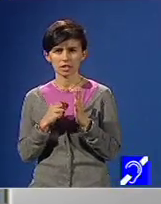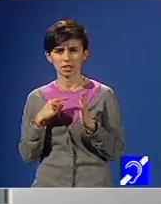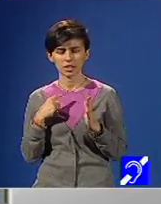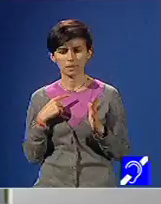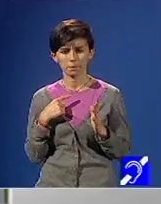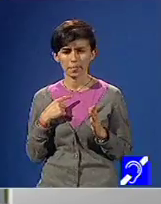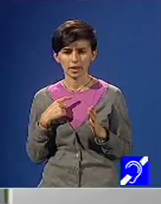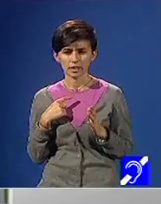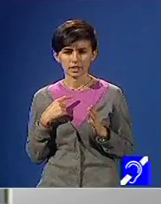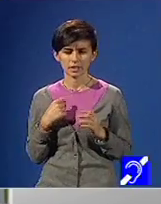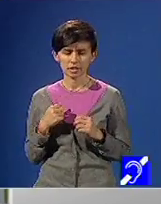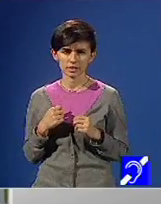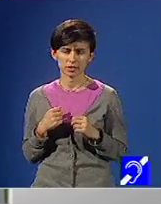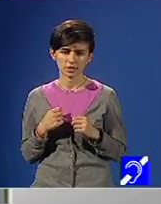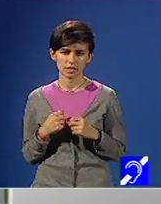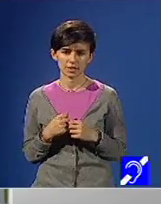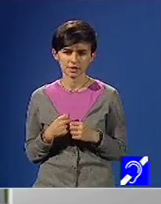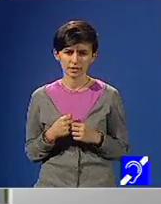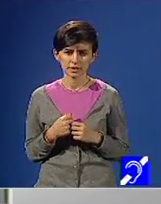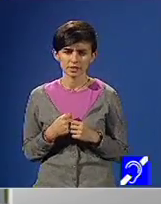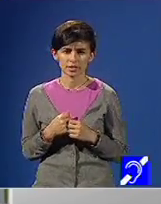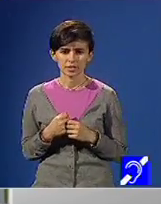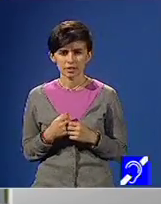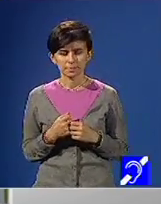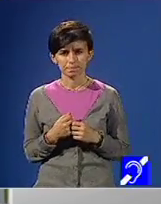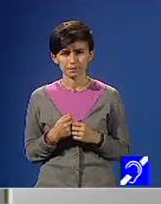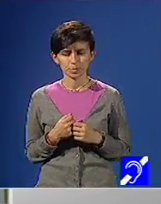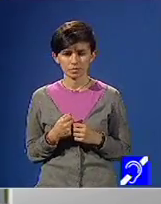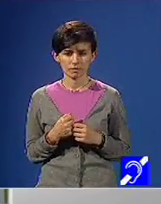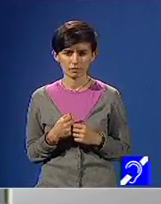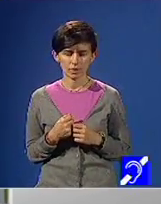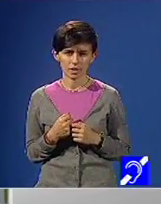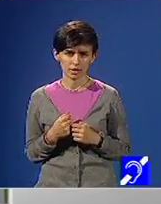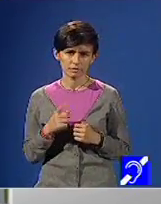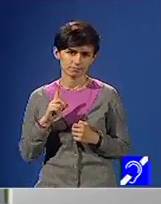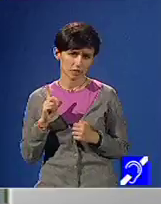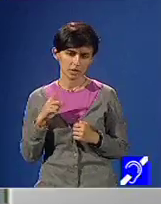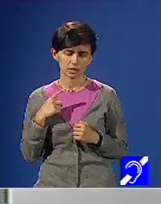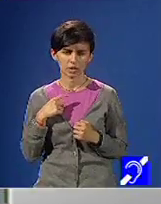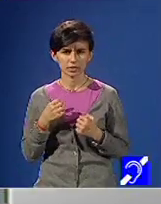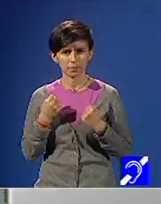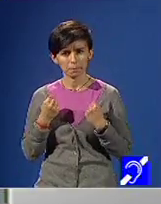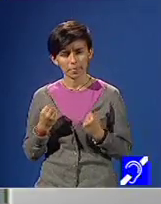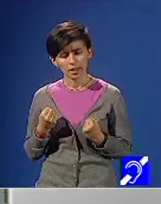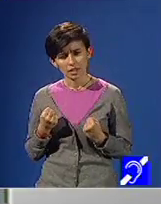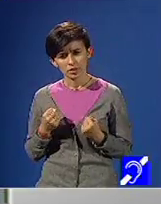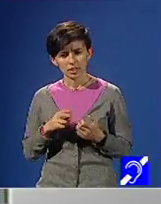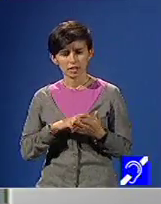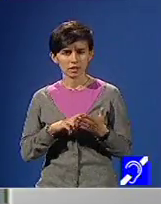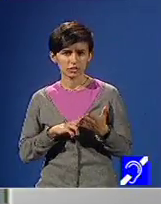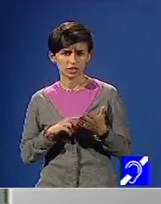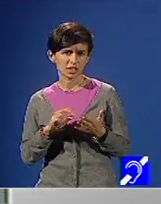spunem, dislexia este ce nu este de fapt. Nu este dificultatea de citire